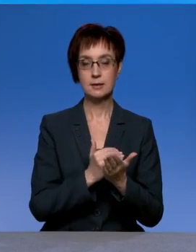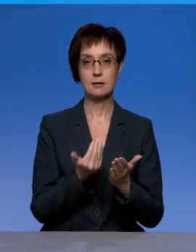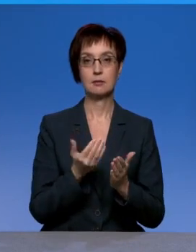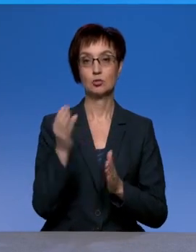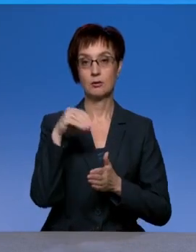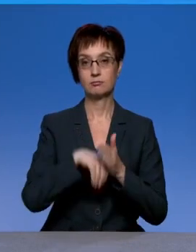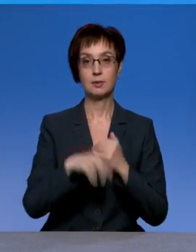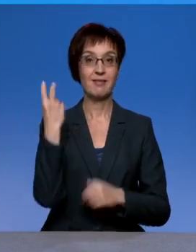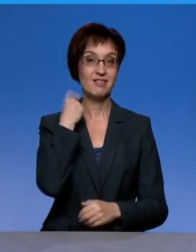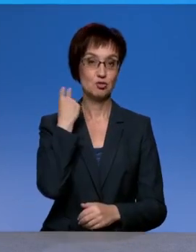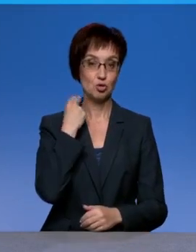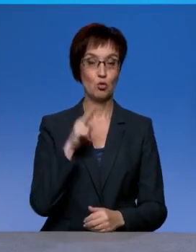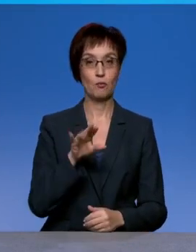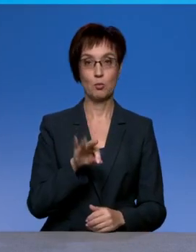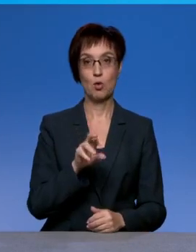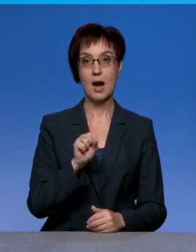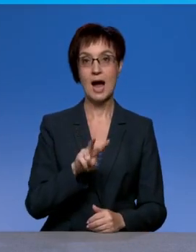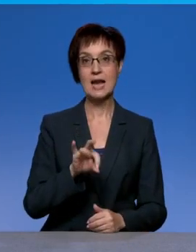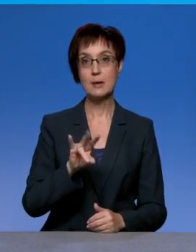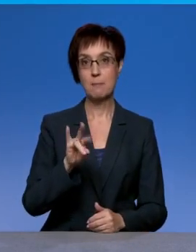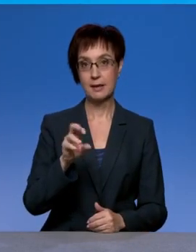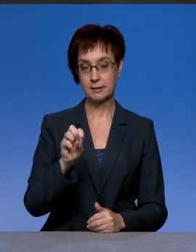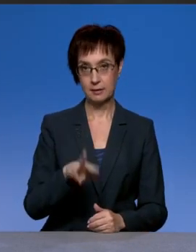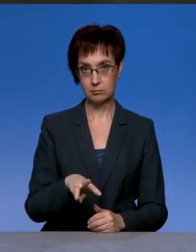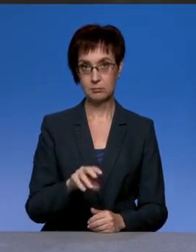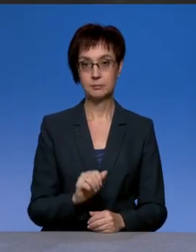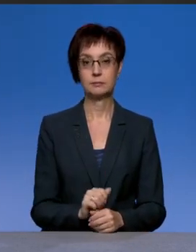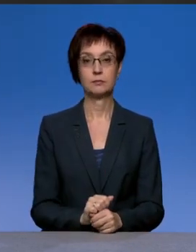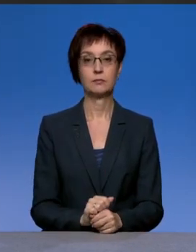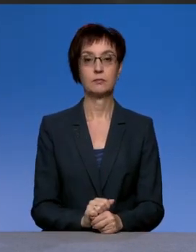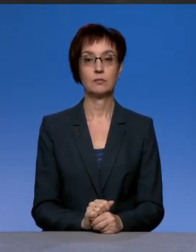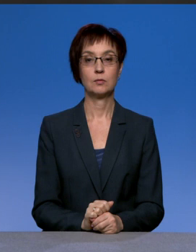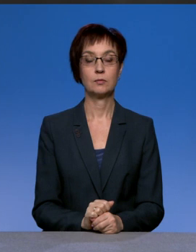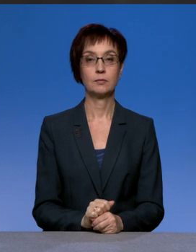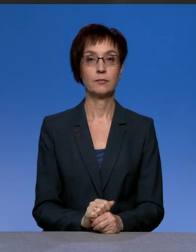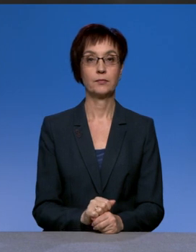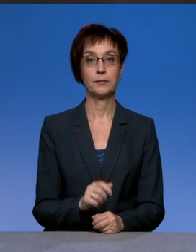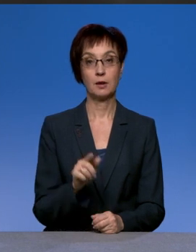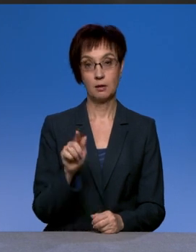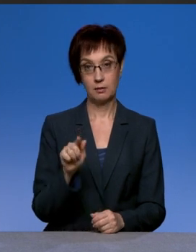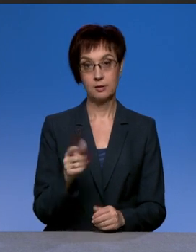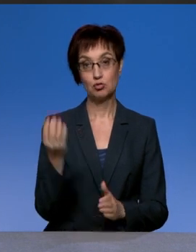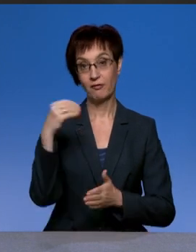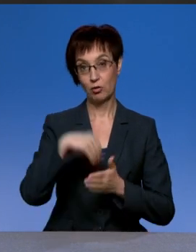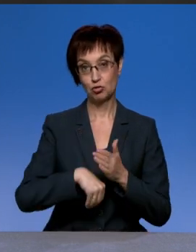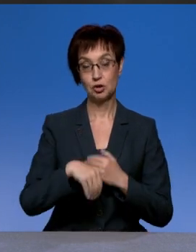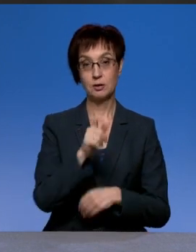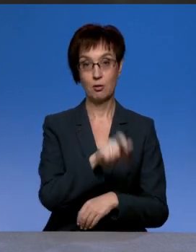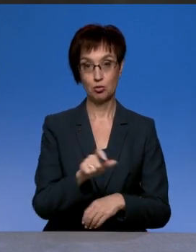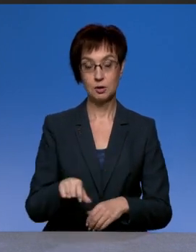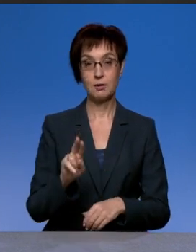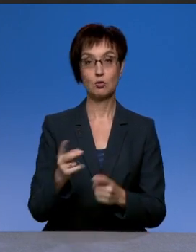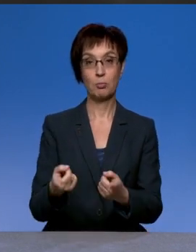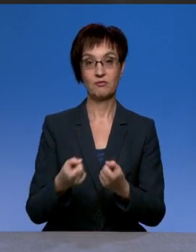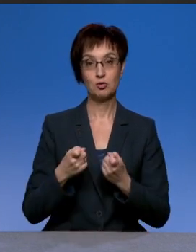о неплательщиках, привлеченных к административной и уголовной ответственности, а также находящихся в розыске. В 2022 году